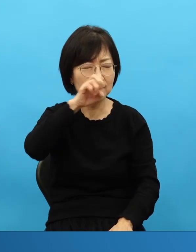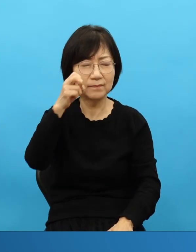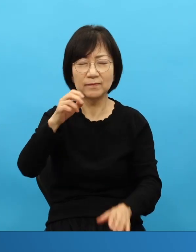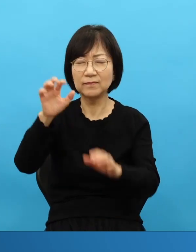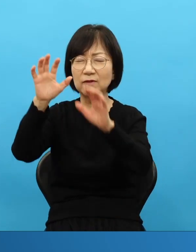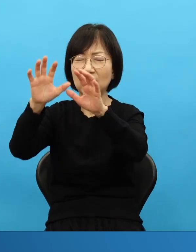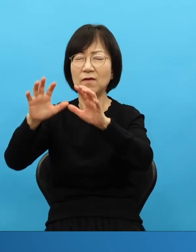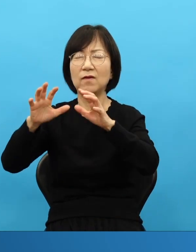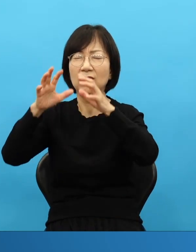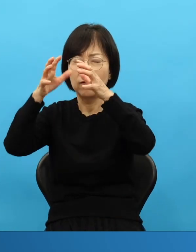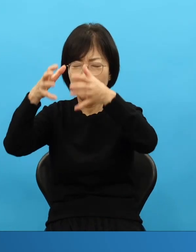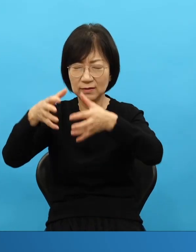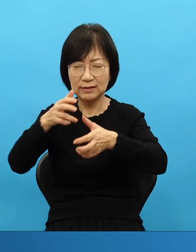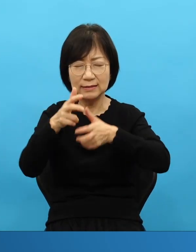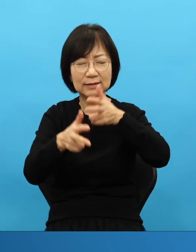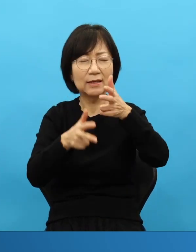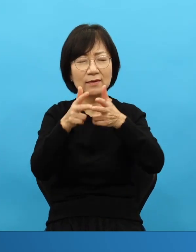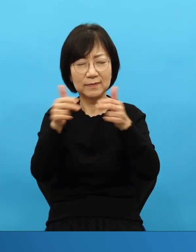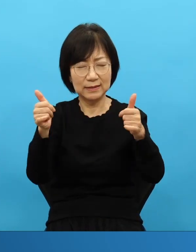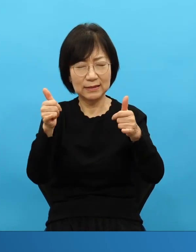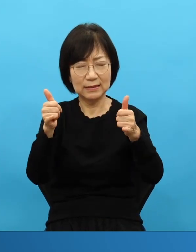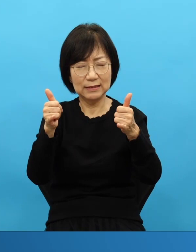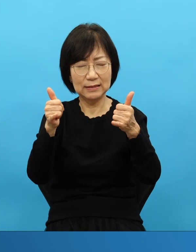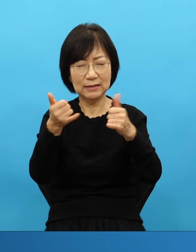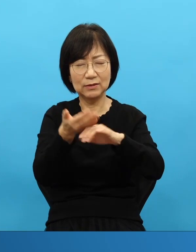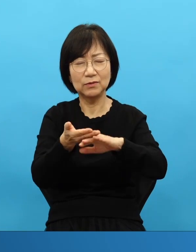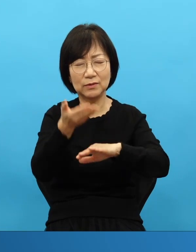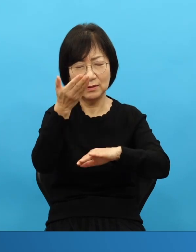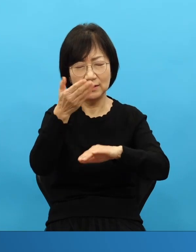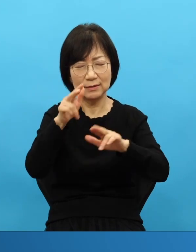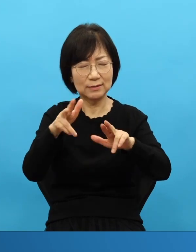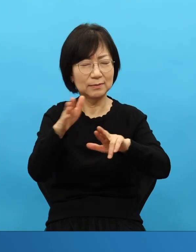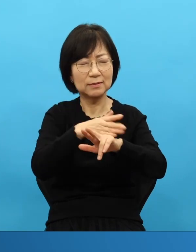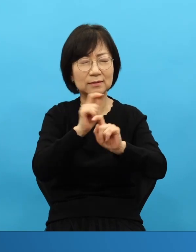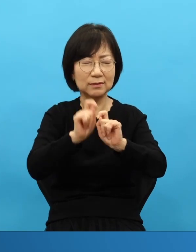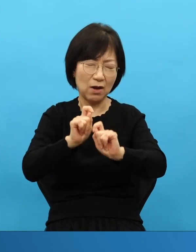있는 산업인들 위해 upon the business people throughout Europe and all the world, 지금부터 be